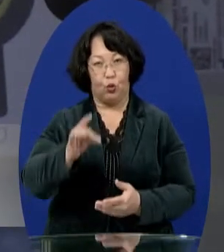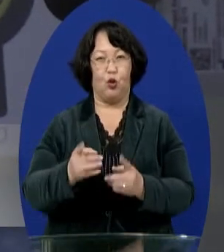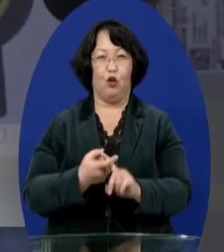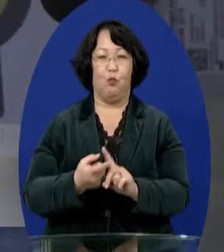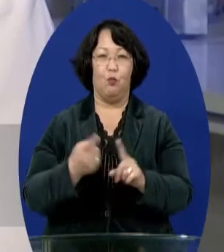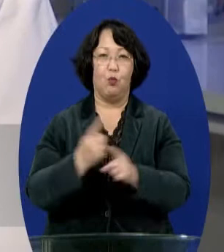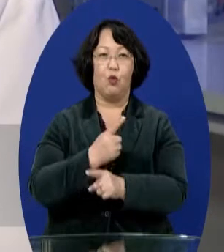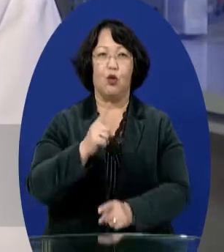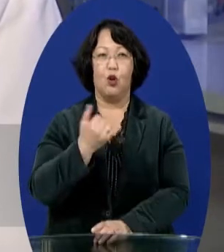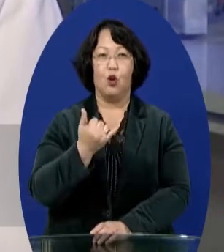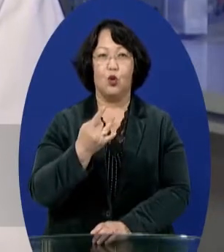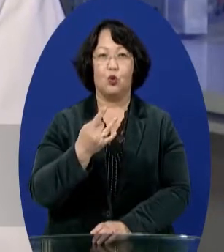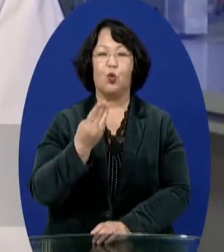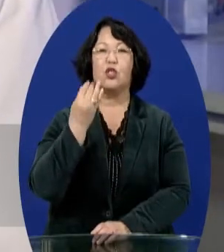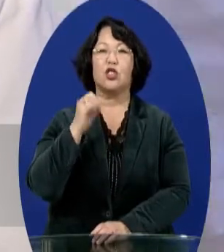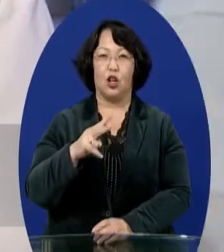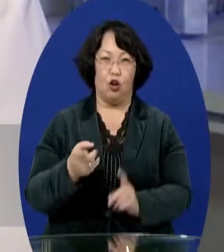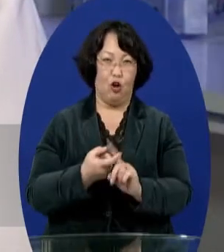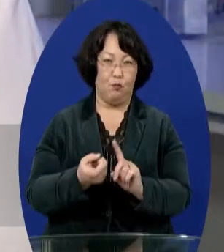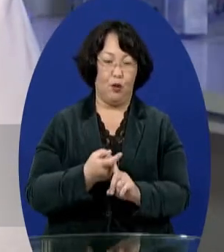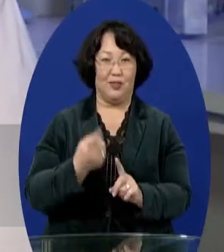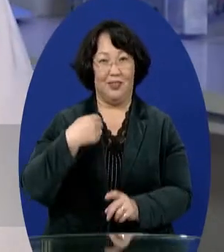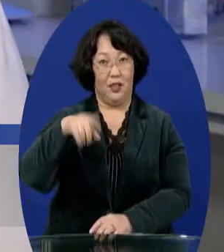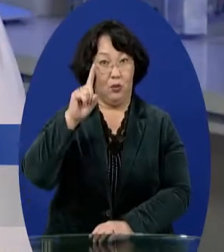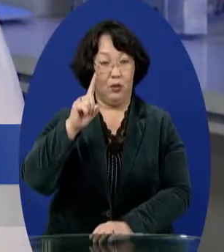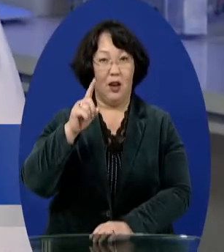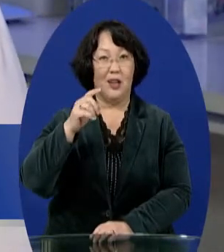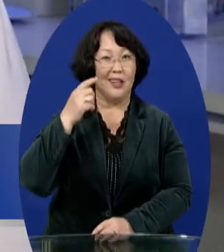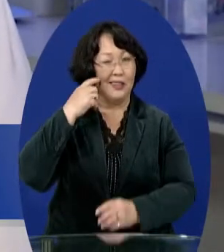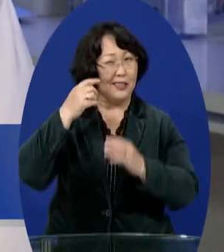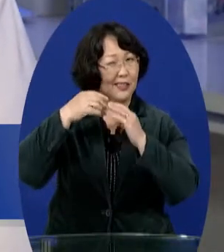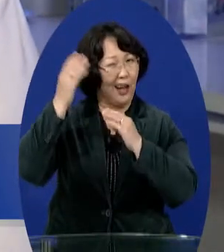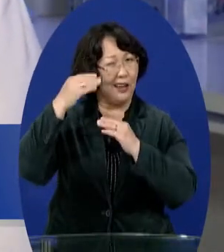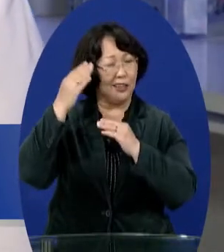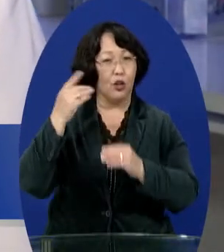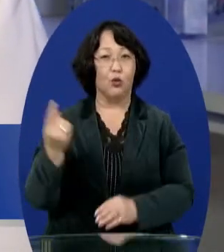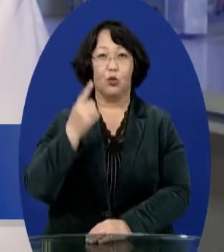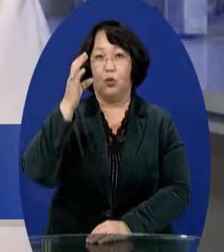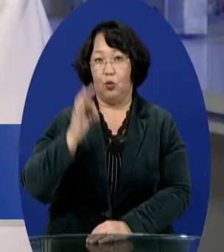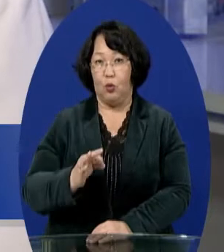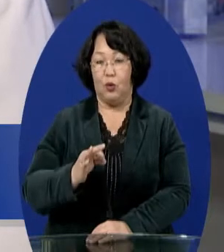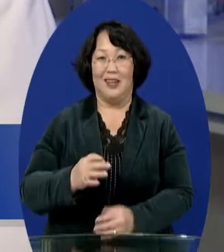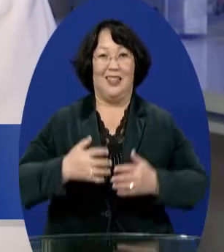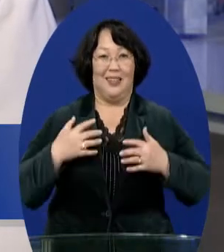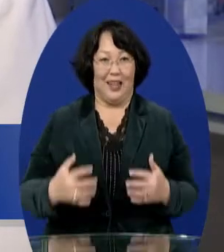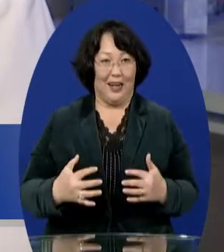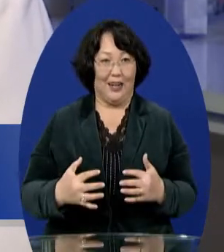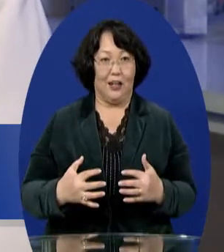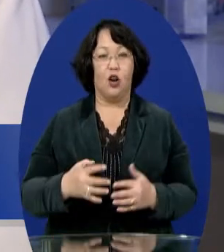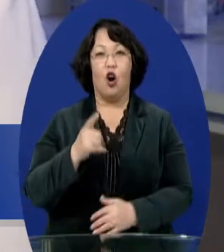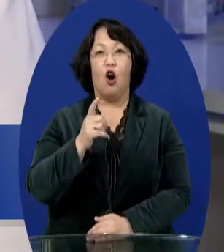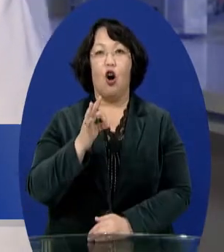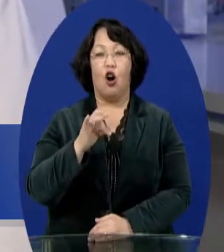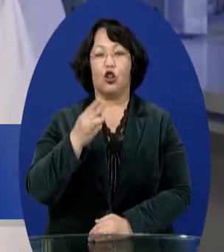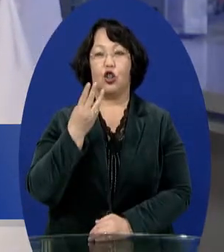тайлбарллаа. Эрсэлт хүчин зүйл гэдэгт юу ордог вэ гэхэл зэрэг нэгдүгээрт одоо артерийн даралт их хит өндөр байх орно. За тэгээд таргалалт, хорт зуршлууд ордог.